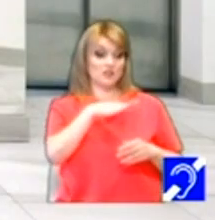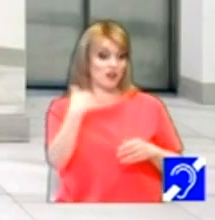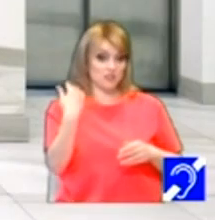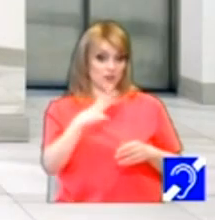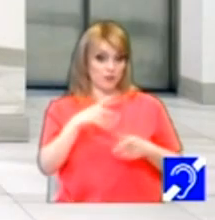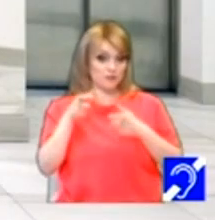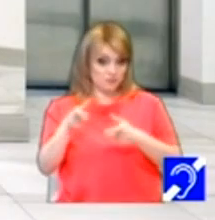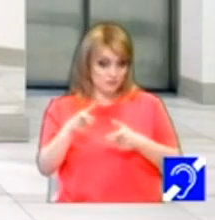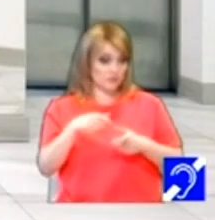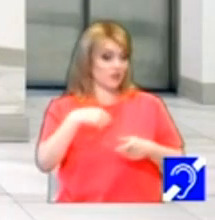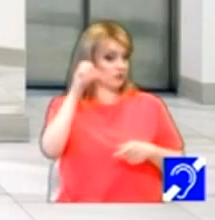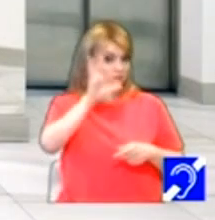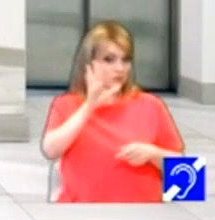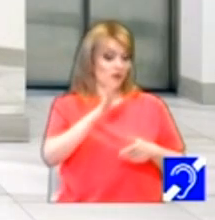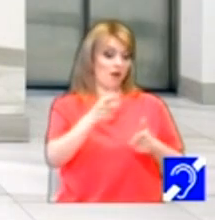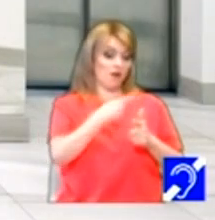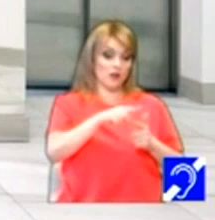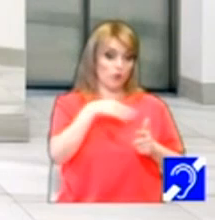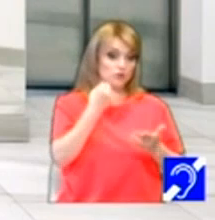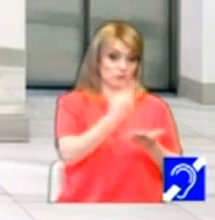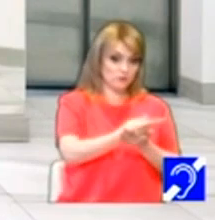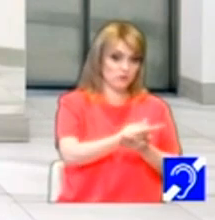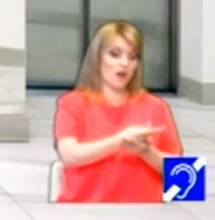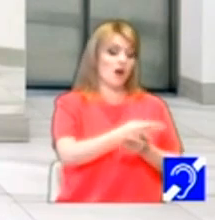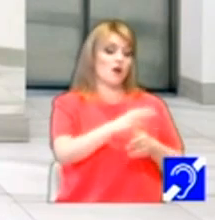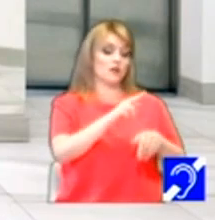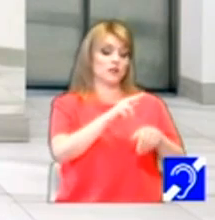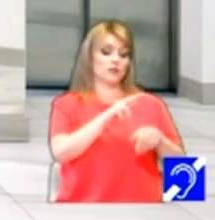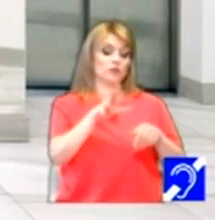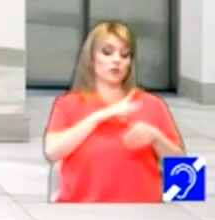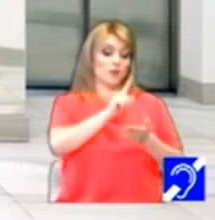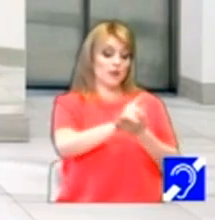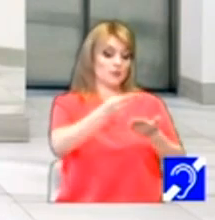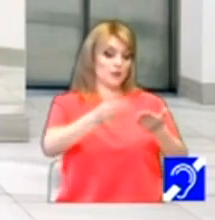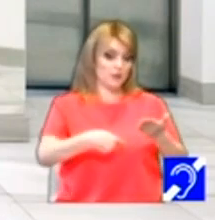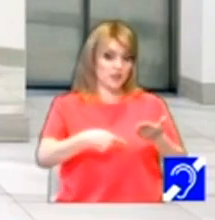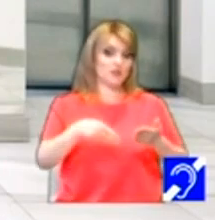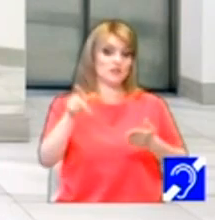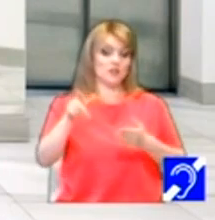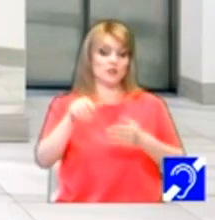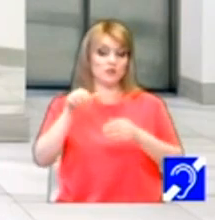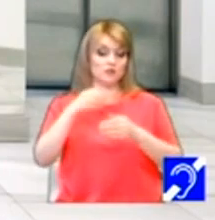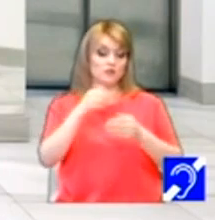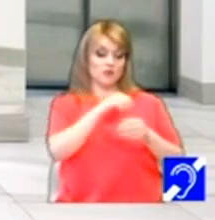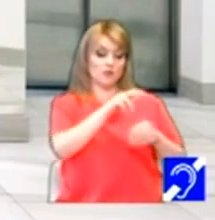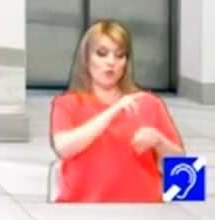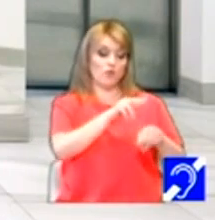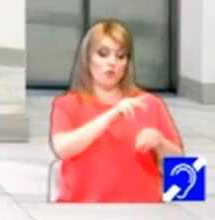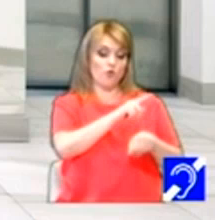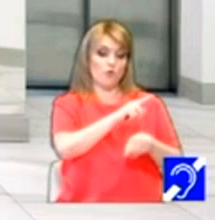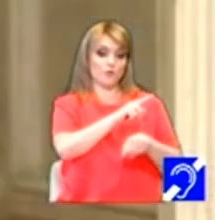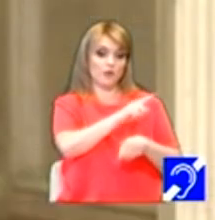și că măsura carantinei se instituie pentru persoanele venite din zone cu risc epidemiologic major sau care au fost în contact cu un